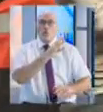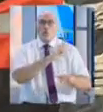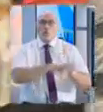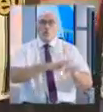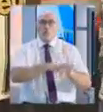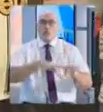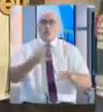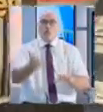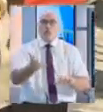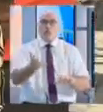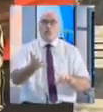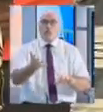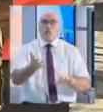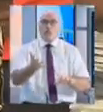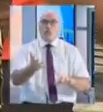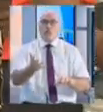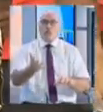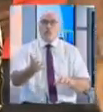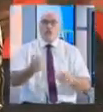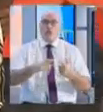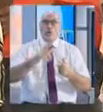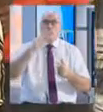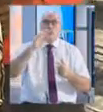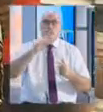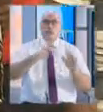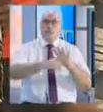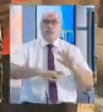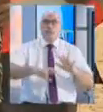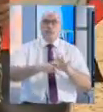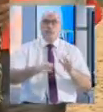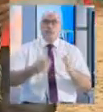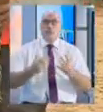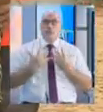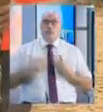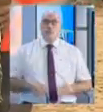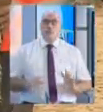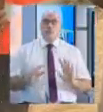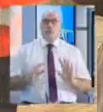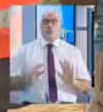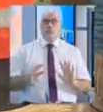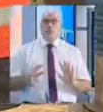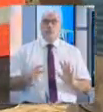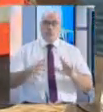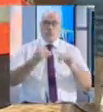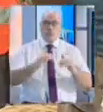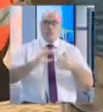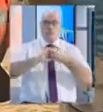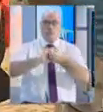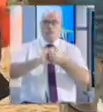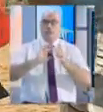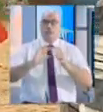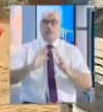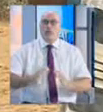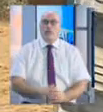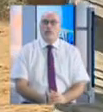والو، مانيش عارف انا شكون اللي هي شاف ريجيون ولا واقف. هنا نعبروا نحن الجزائريين خاوة، احنا واش طالبين؟ هذا